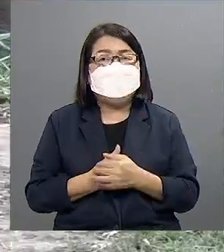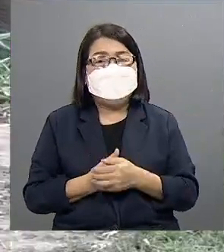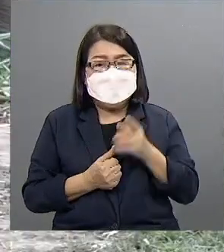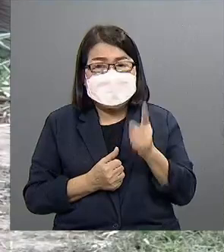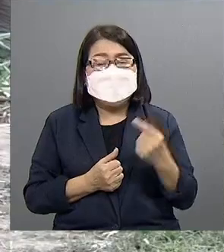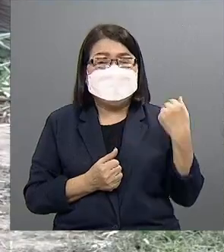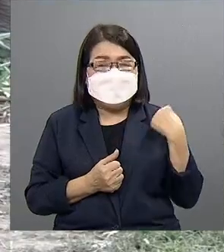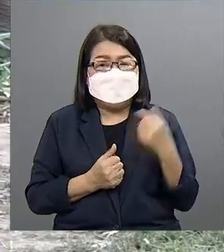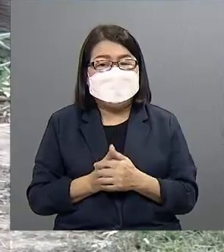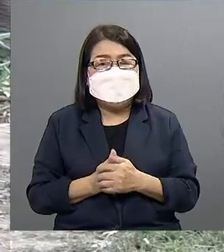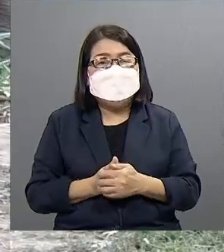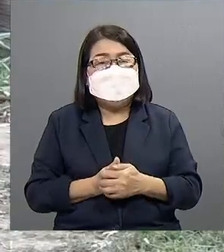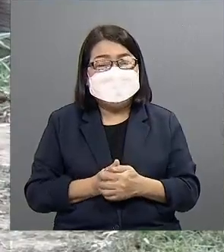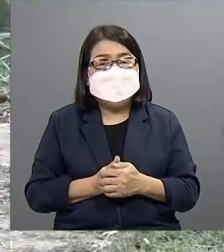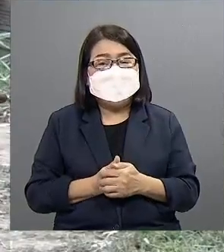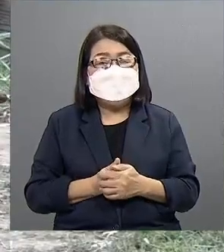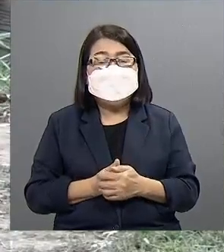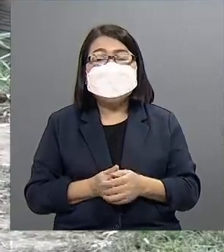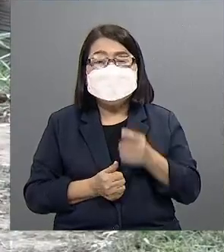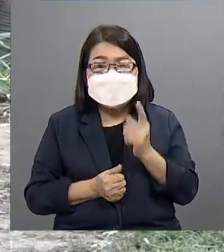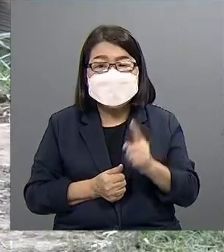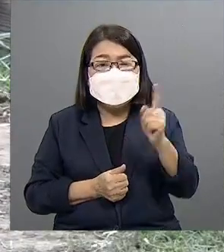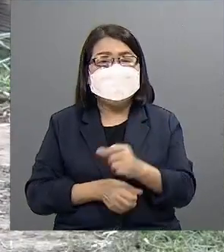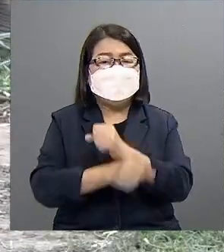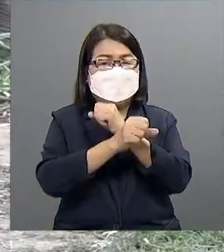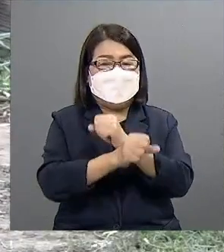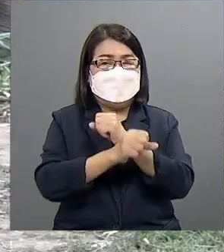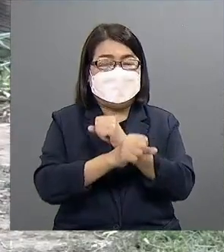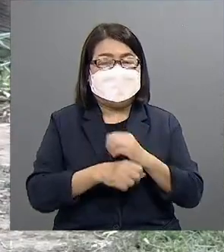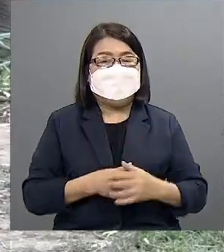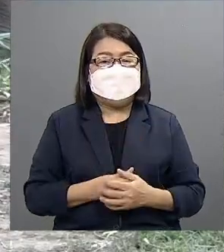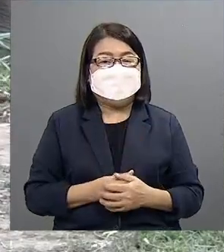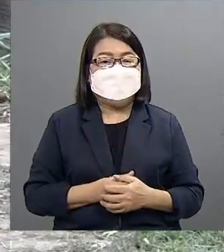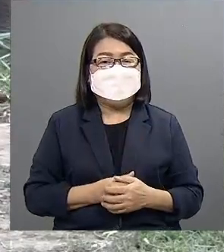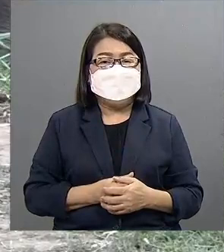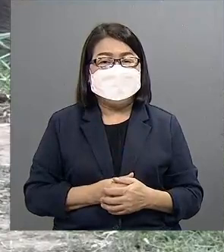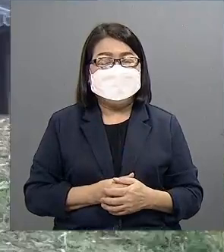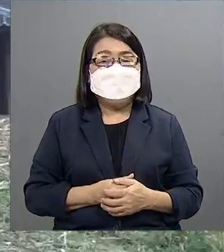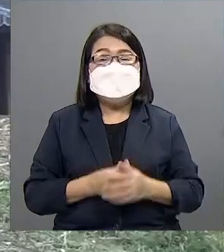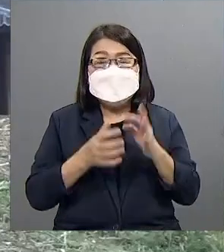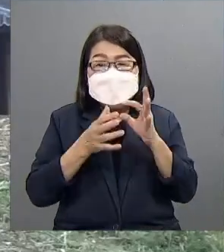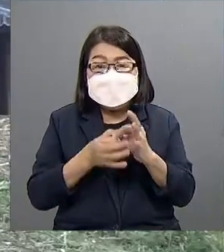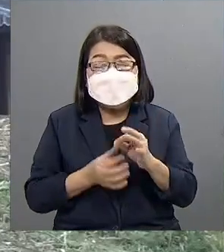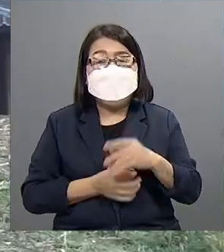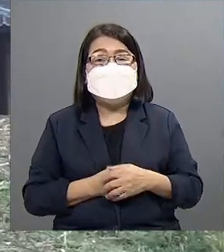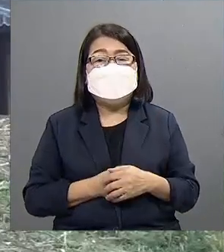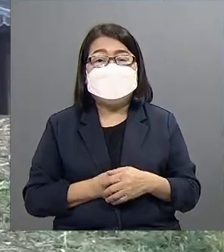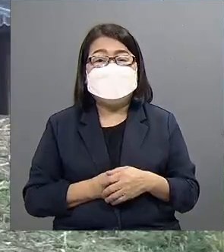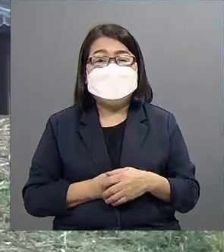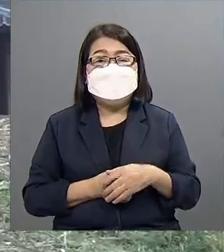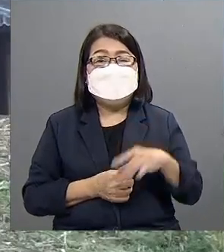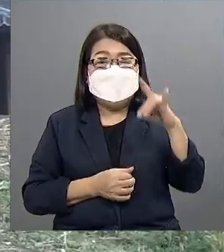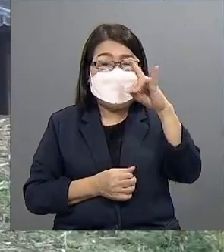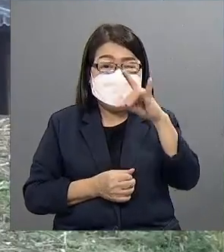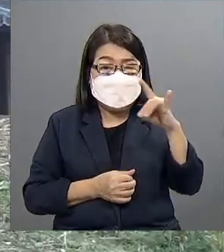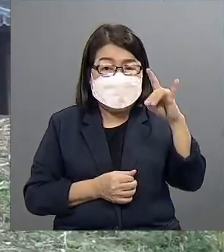ป่านั่นคือวิธีการอนุรักษ์ทางอ้อมอย่างสุขภาพปศุสัตว์ปลอดภัยสุขภาพช้างป่าก็